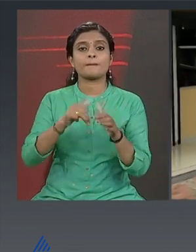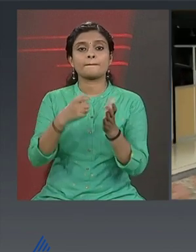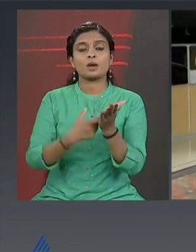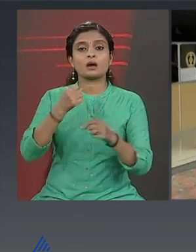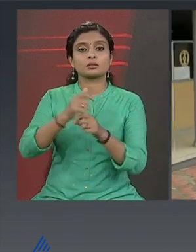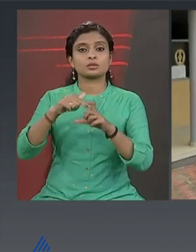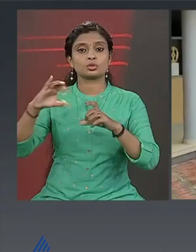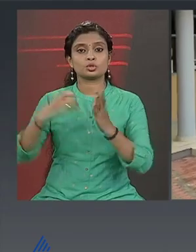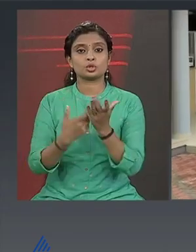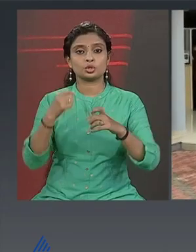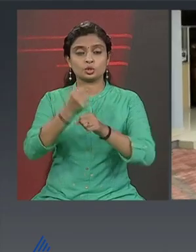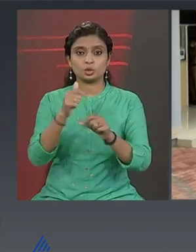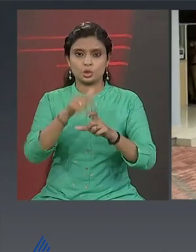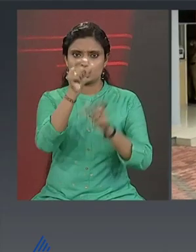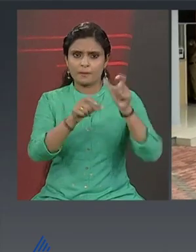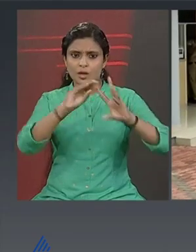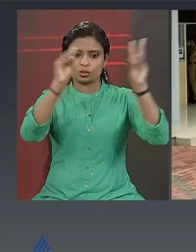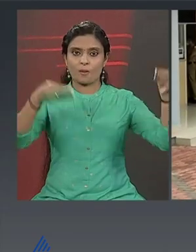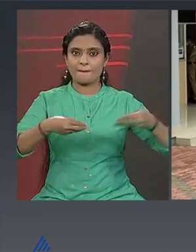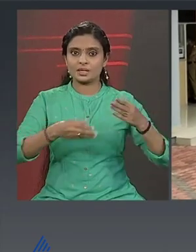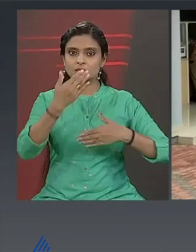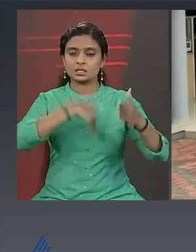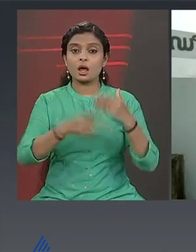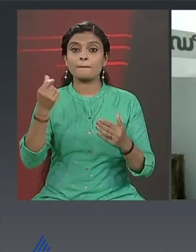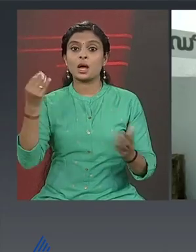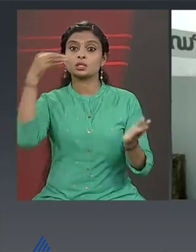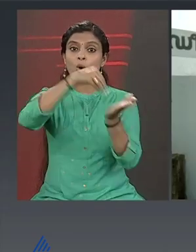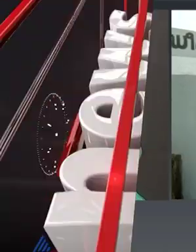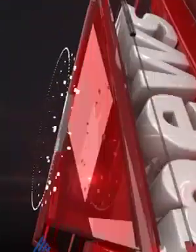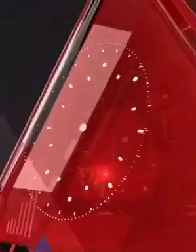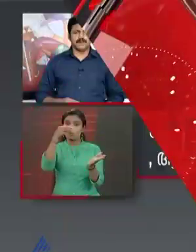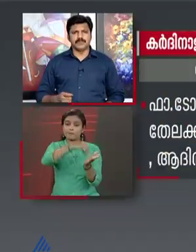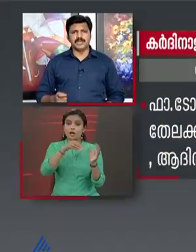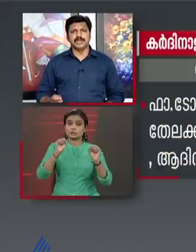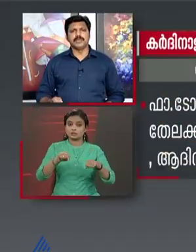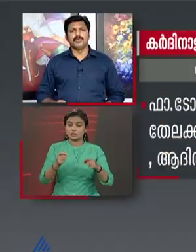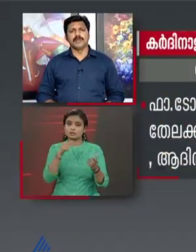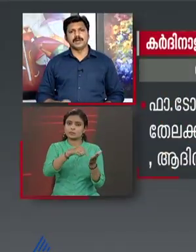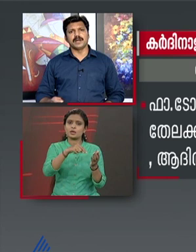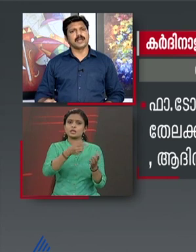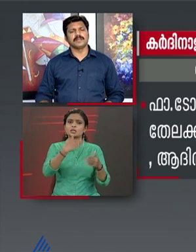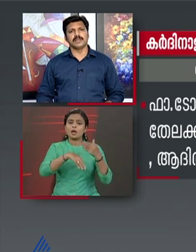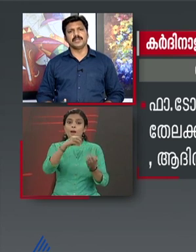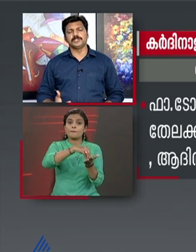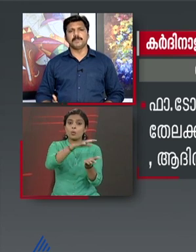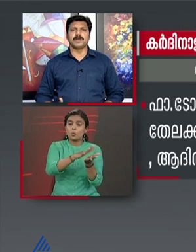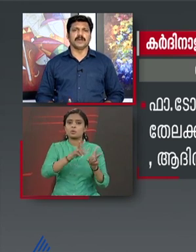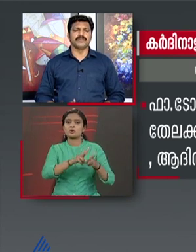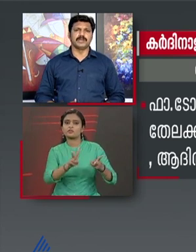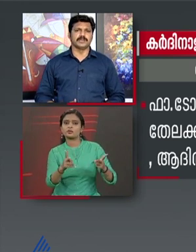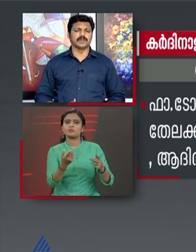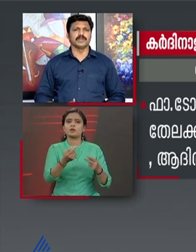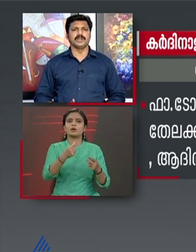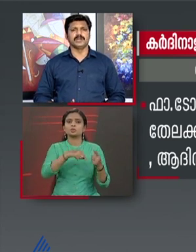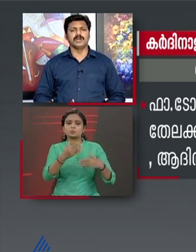രണ്ട് കൊച്ചിയിലെ പ്രധാന വ്യാപാര കേന്ദ്രത്തിൽ വൻതോതിൽ പണം നിക്ഷേപിച്ചെന്നും അതിൽ വലിയ ഈ ഭൂമി ഇടപാടടക്കം നടത്തി ലഭിച്ച പണമാണെന്നും